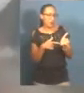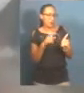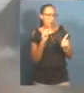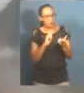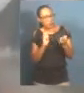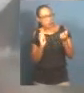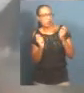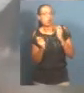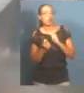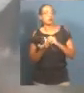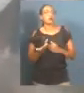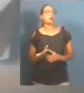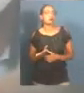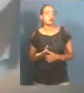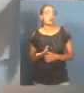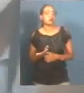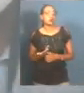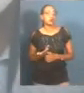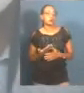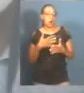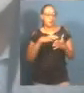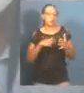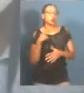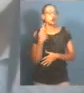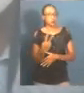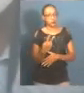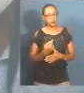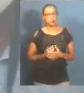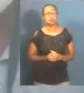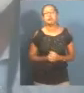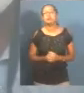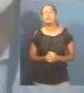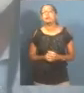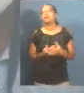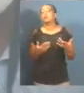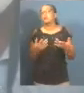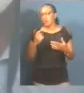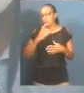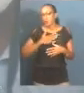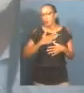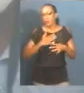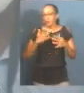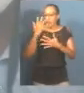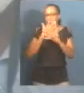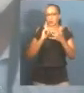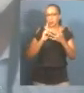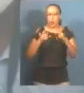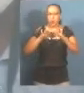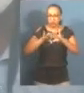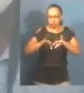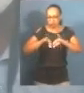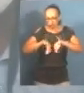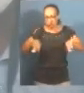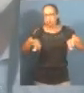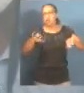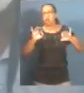je m'appuie sur le rapport numéro 2. Donc, ne dénaturons pas les choses, transformons ça en forum, allons